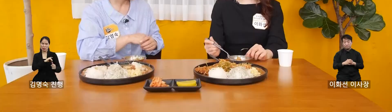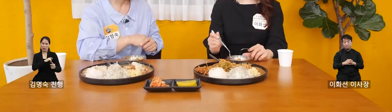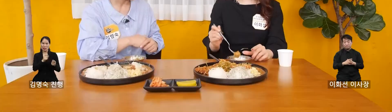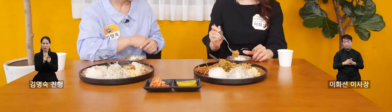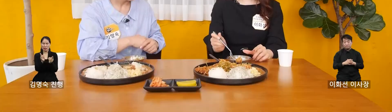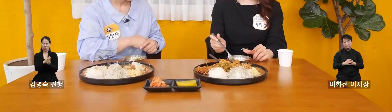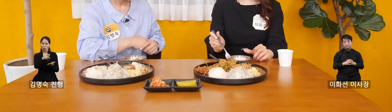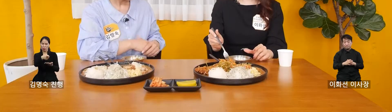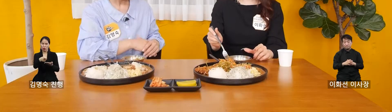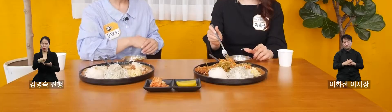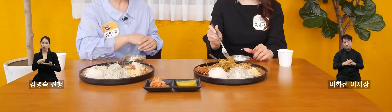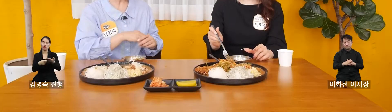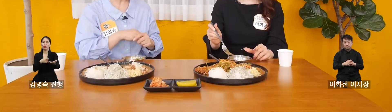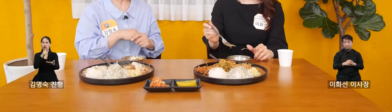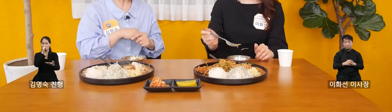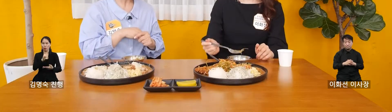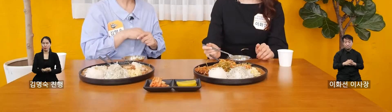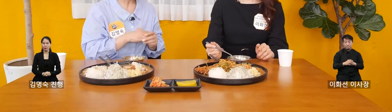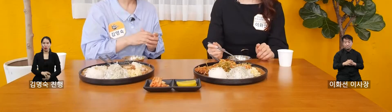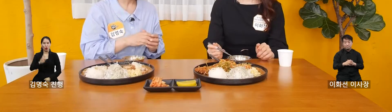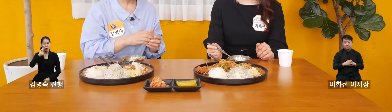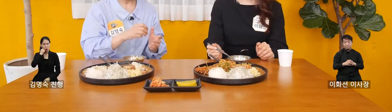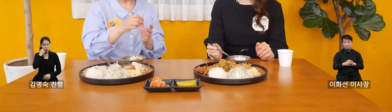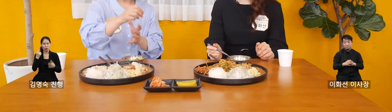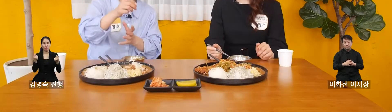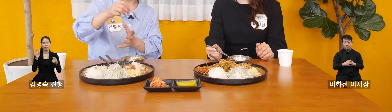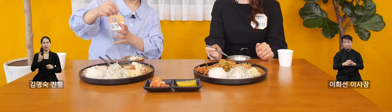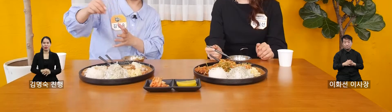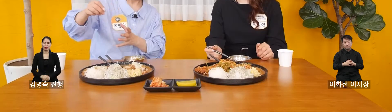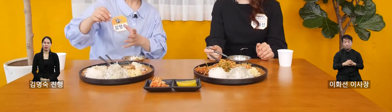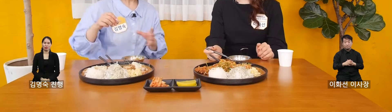써주시고 그게 쉽지 않은 일인데